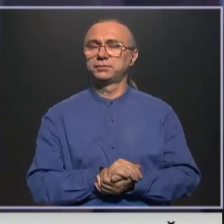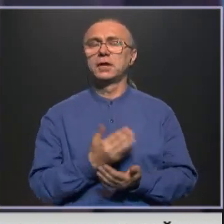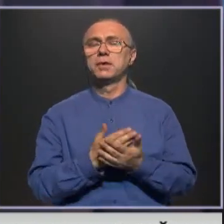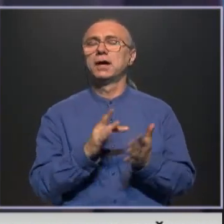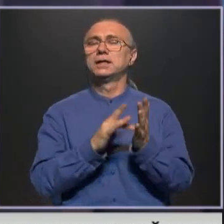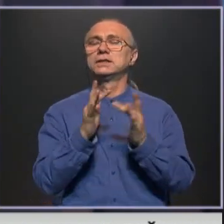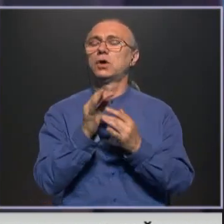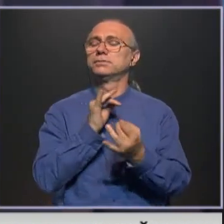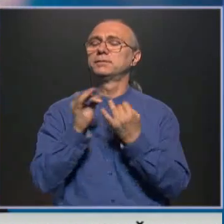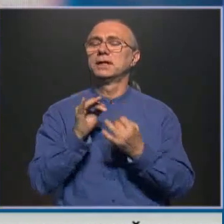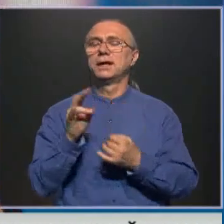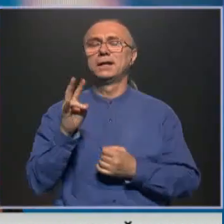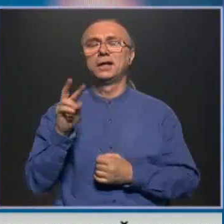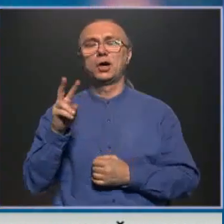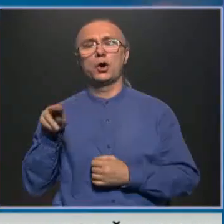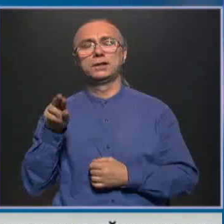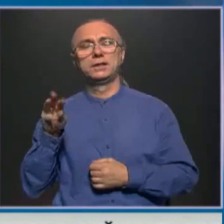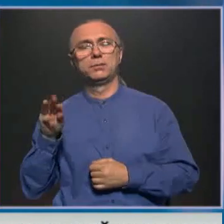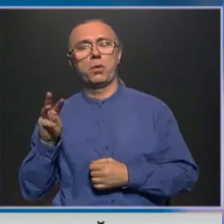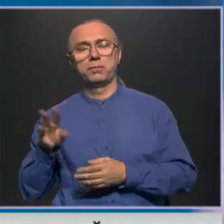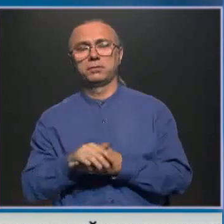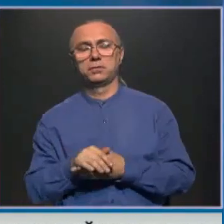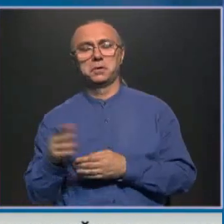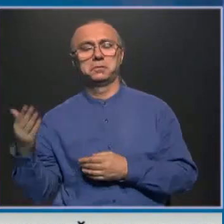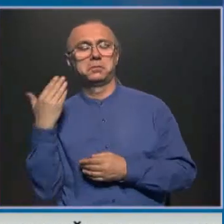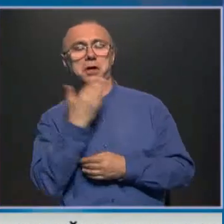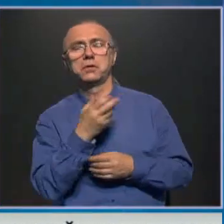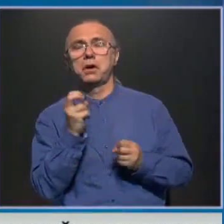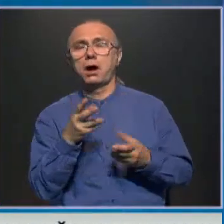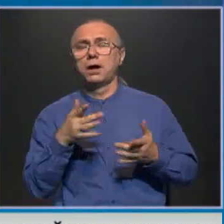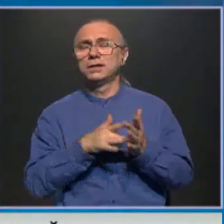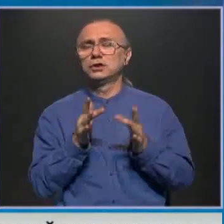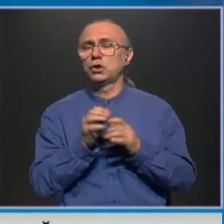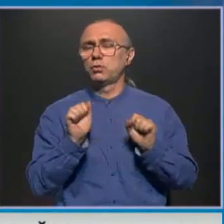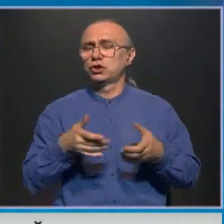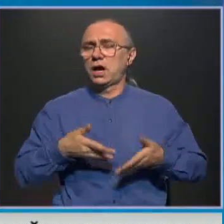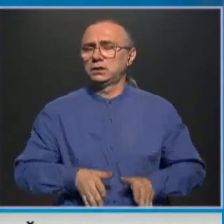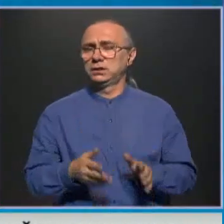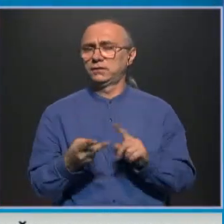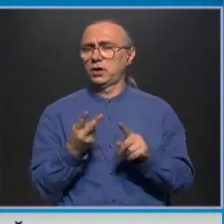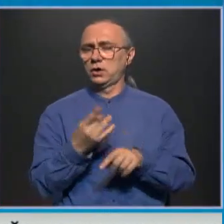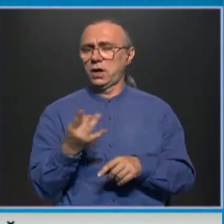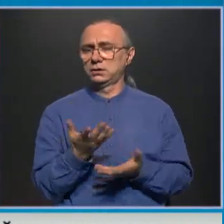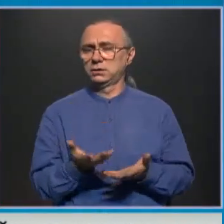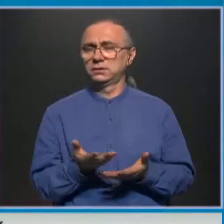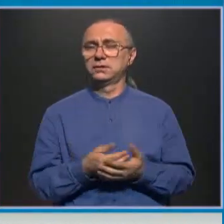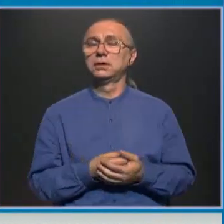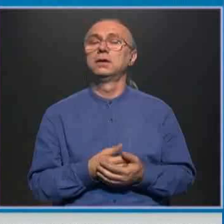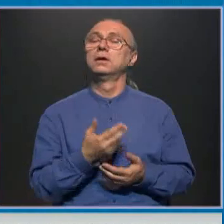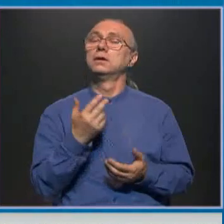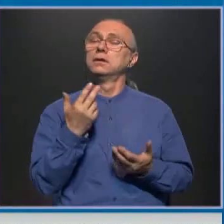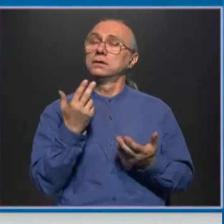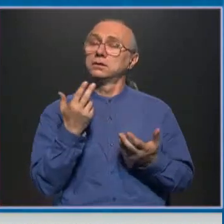как человек может родиться, неужто он, будучи стар, входит в утробу матери? Господь говорит, нет, не об этом речь. Да, вот это рождение свыше, рождение Духом Святым, оно